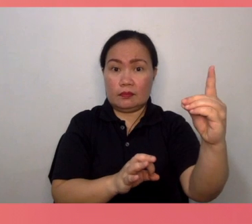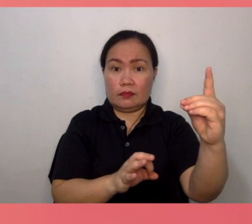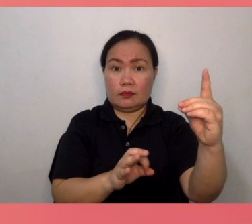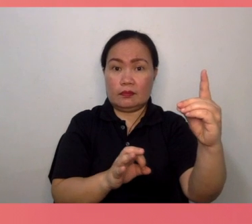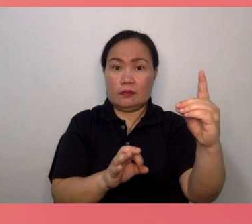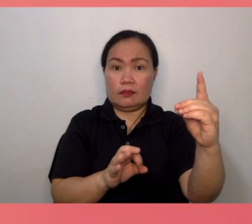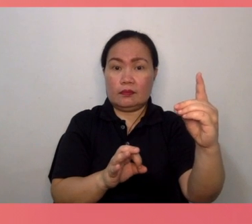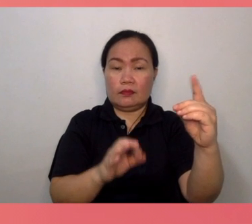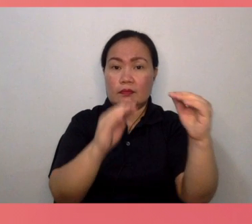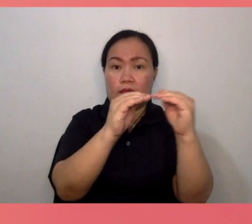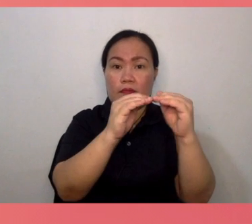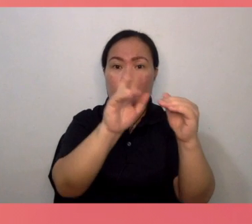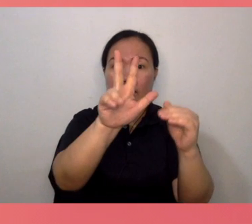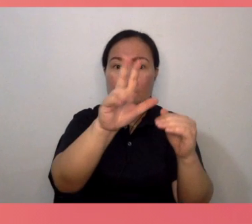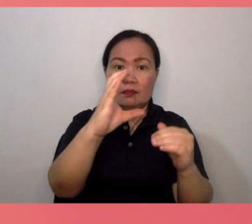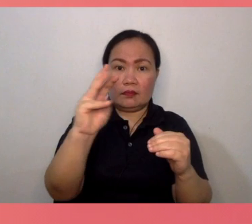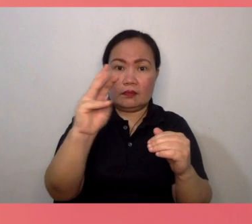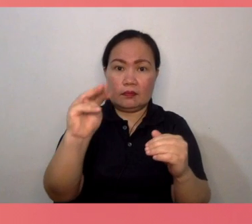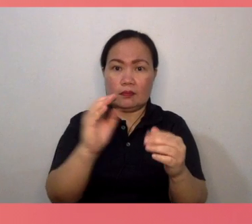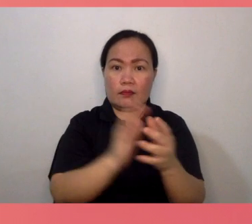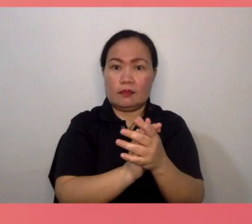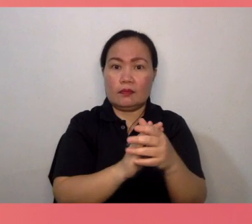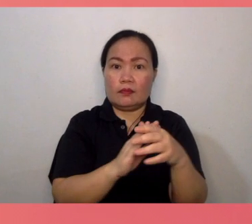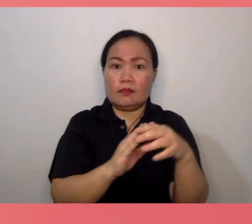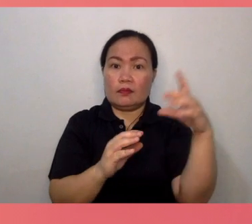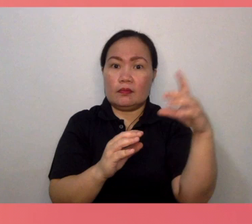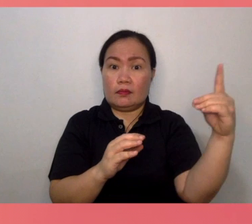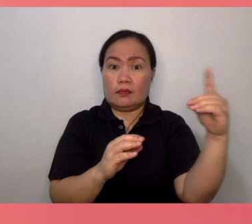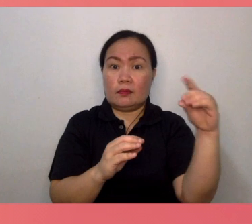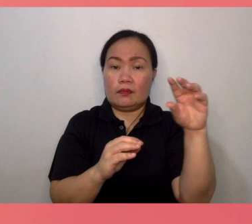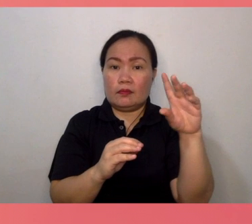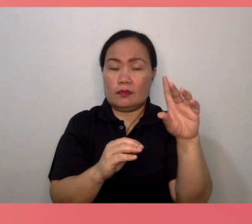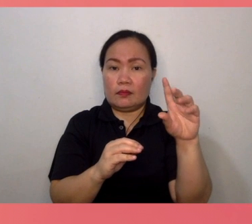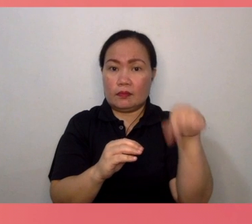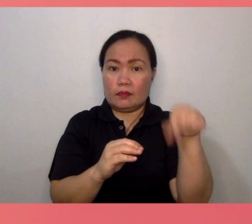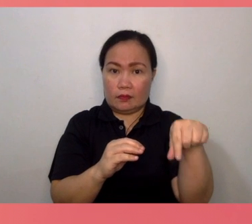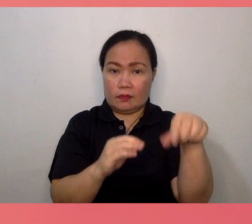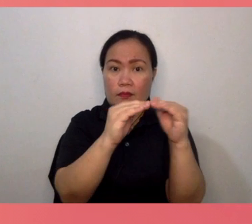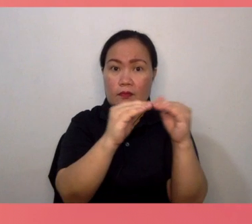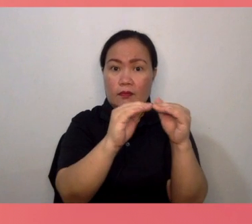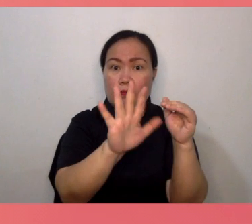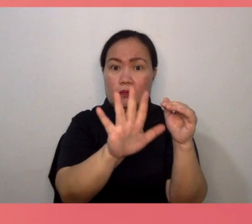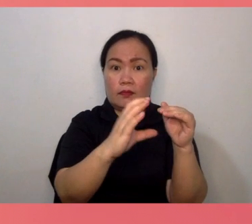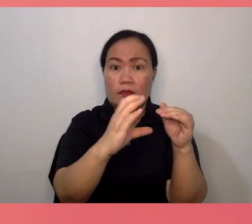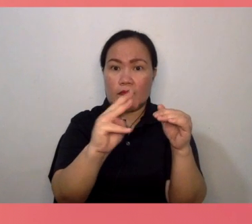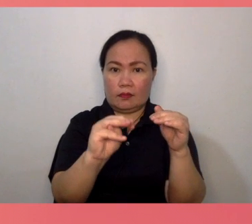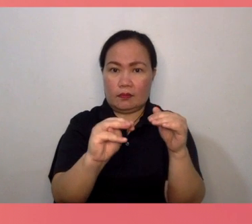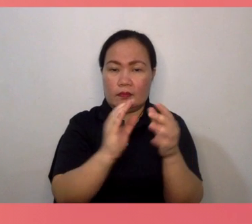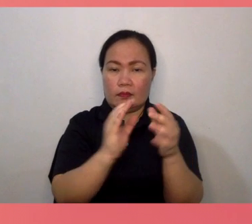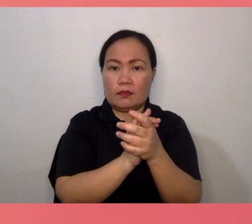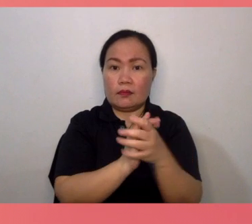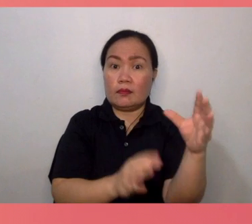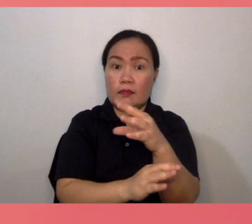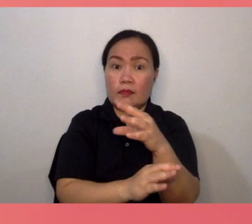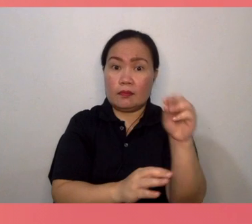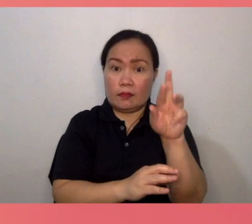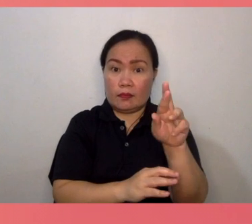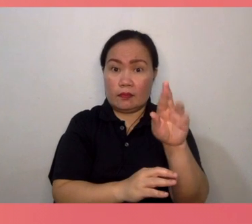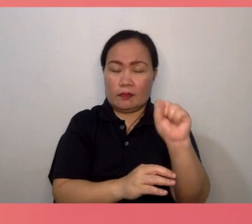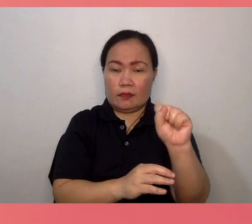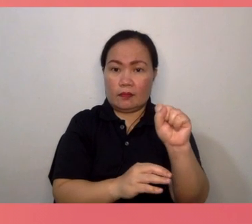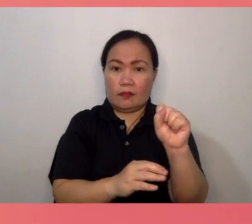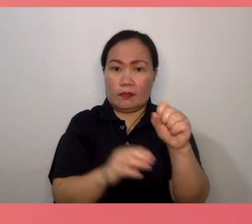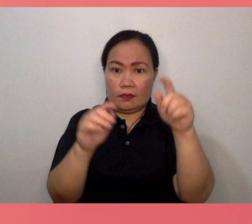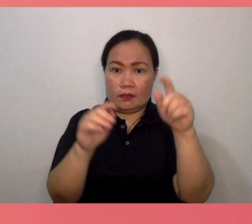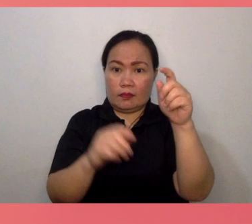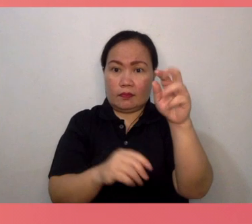3 centimeters and then your DQ is equal to 5 centimeters kasi 3 is to 5 ito. And RS,